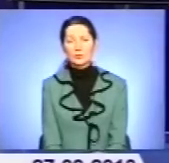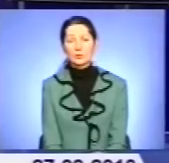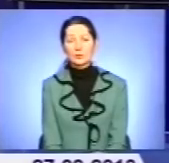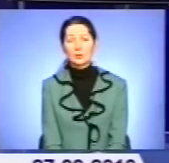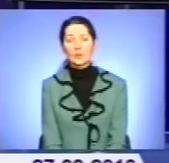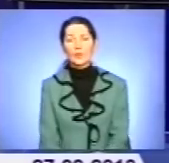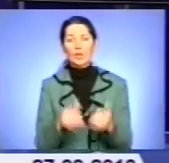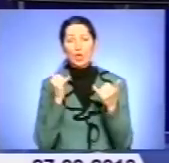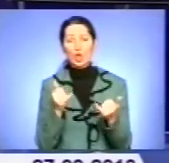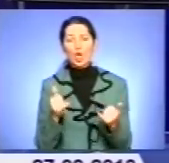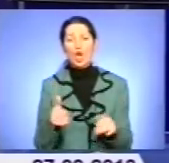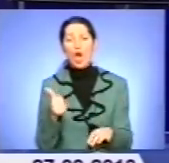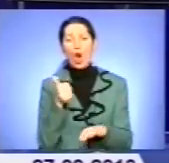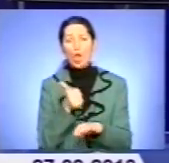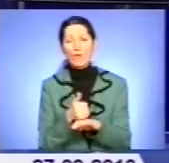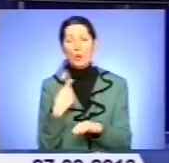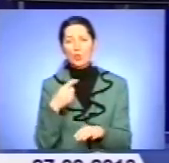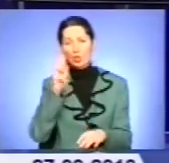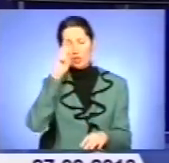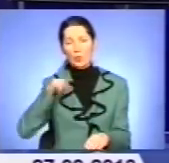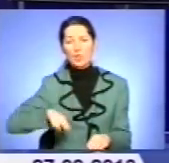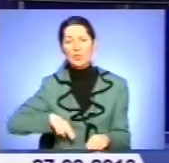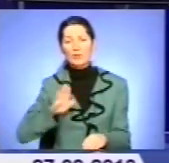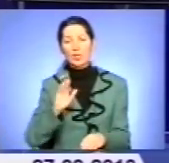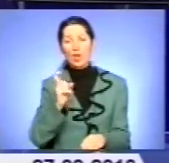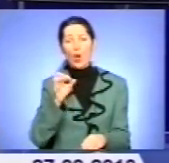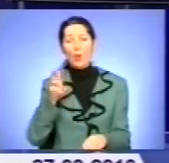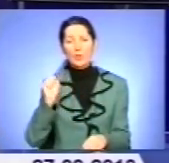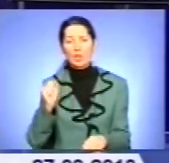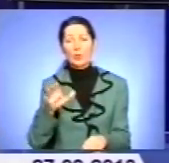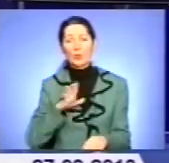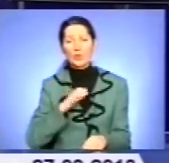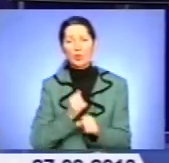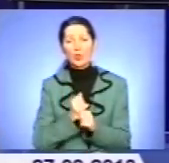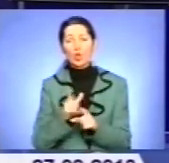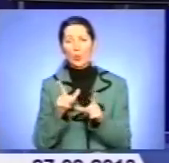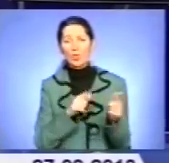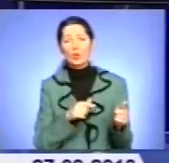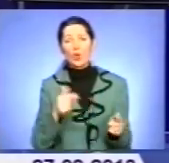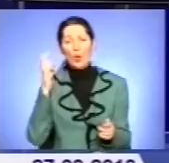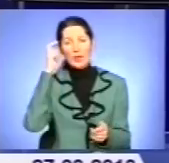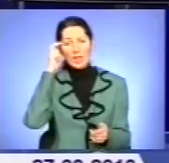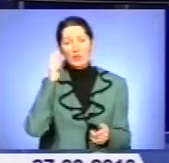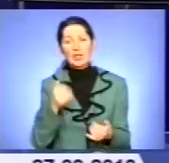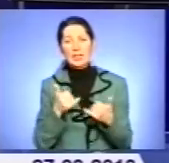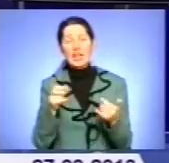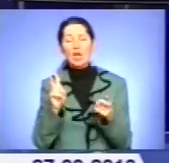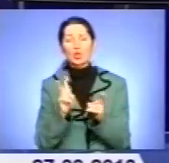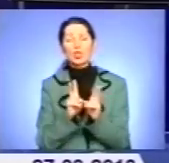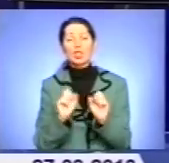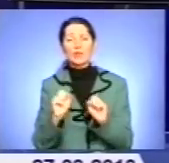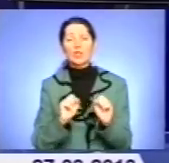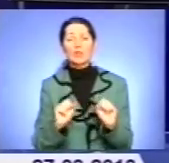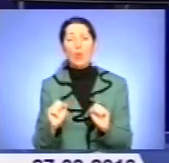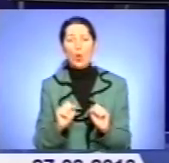І сьогодні голова обласної державної адміністрації Валентин Хоптян перебував з робочою поїздкою у Києві для зустрічі з керівництвом уряду